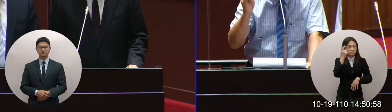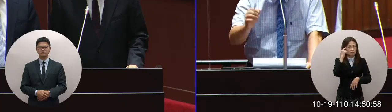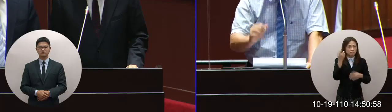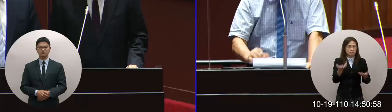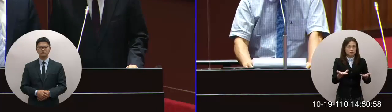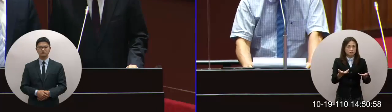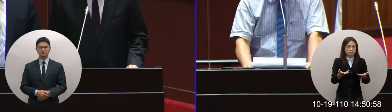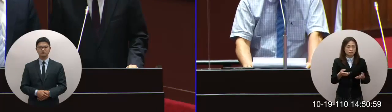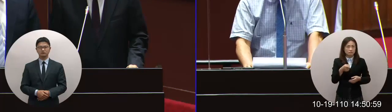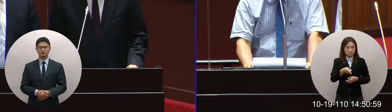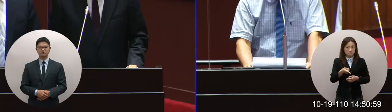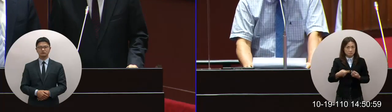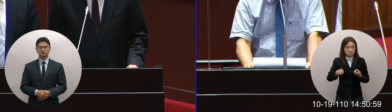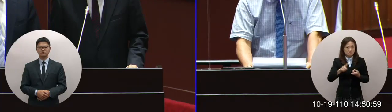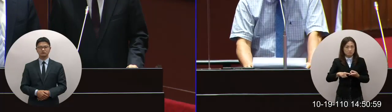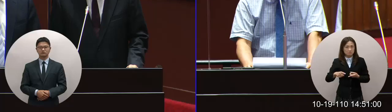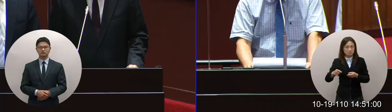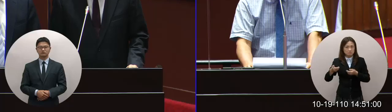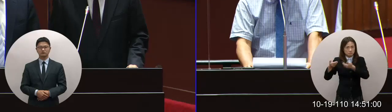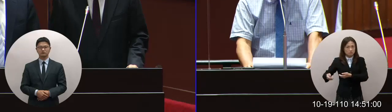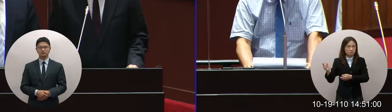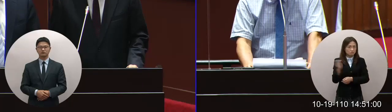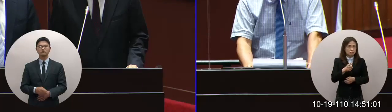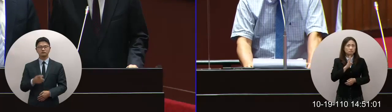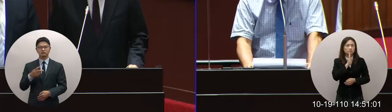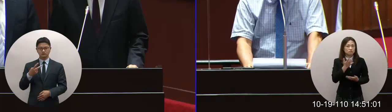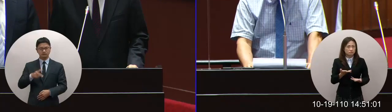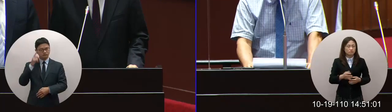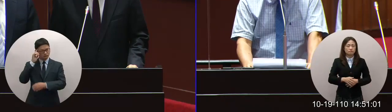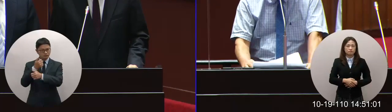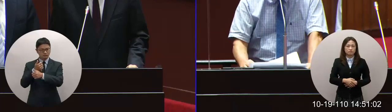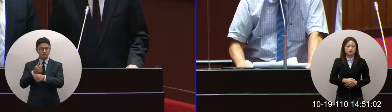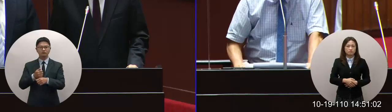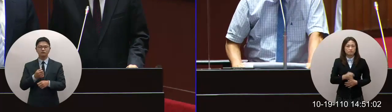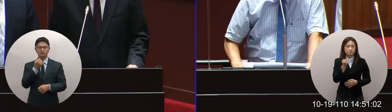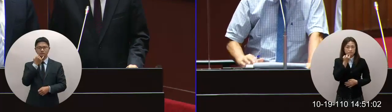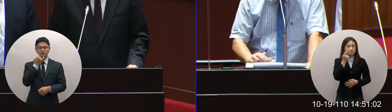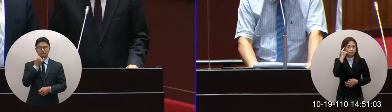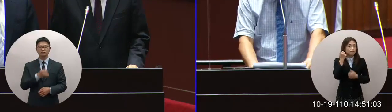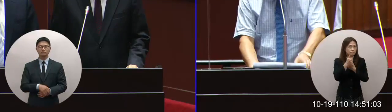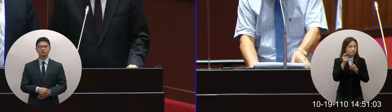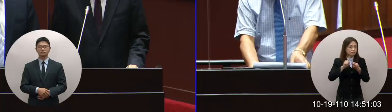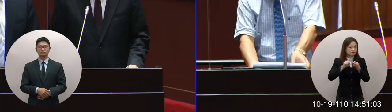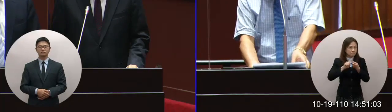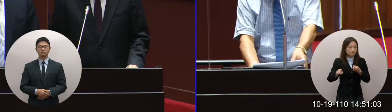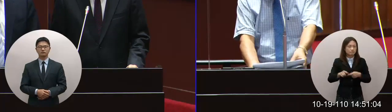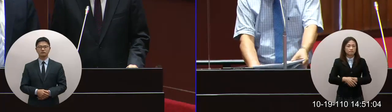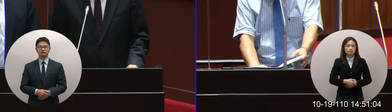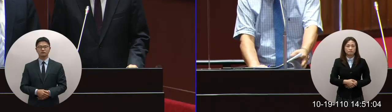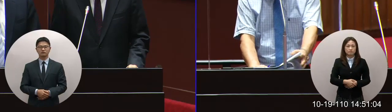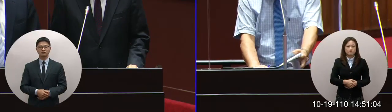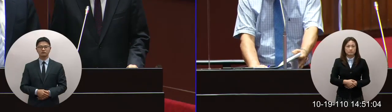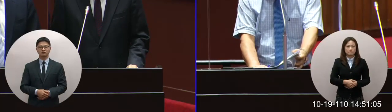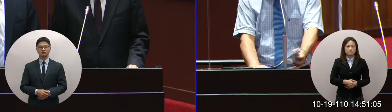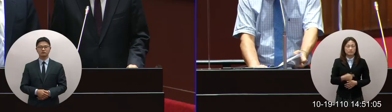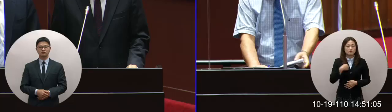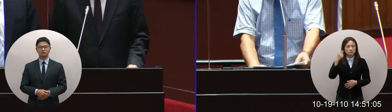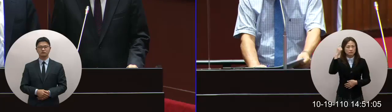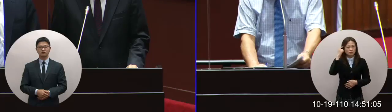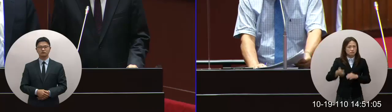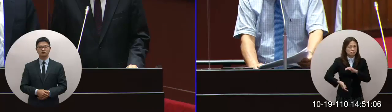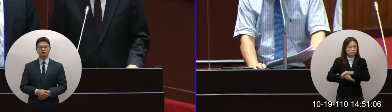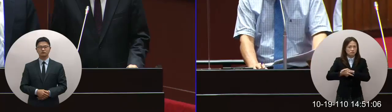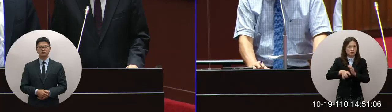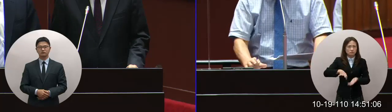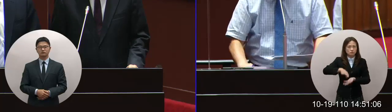个 是不是应该要比这个重？ 可以考虑， 可以考虑哈，哦。好，我希望说应该尽速提